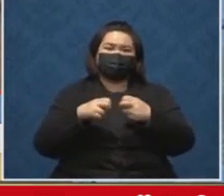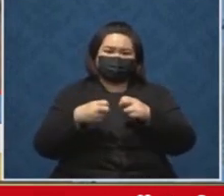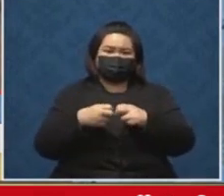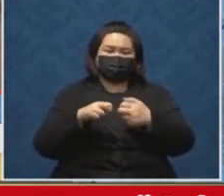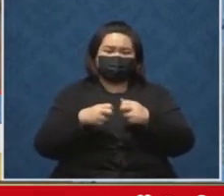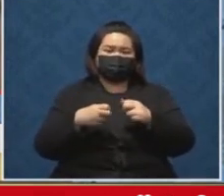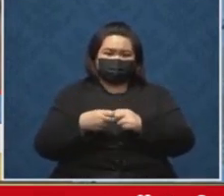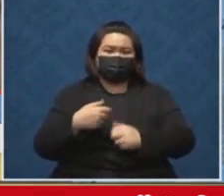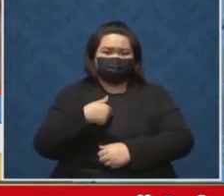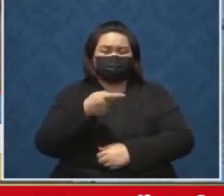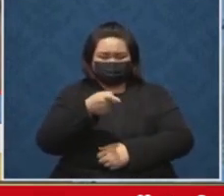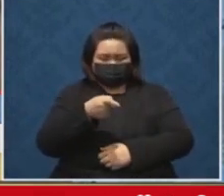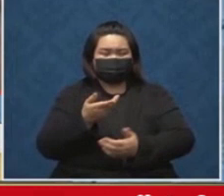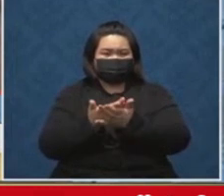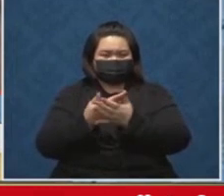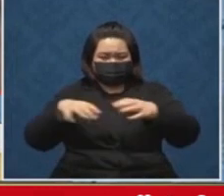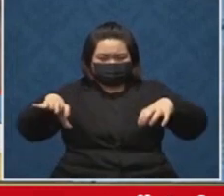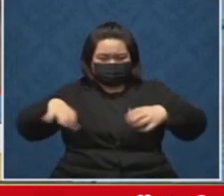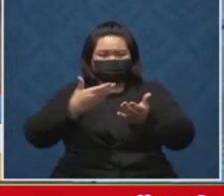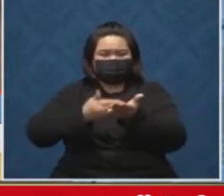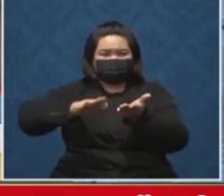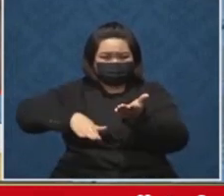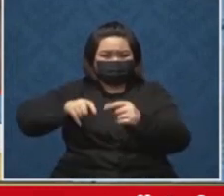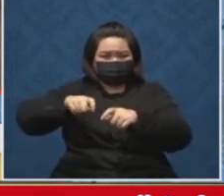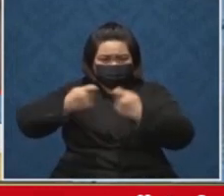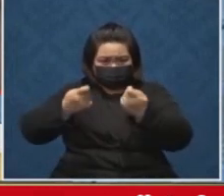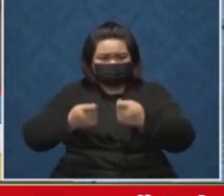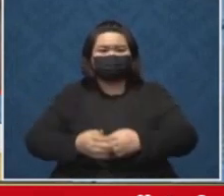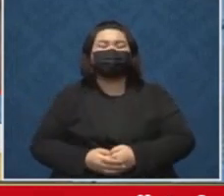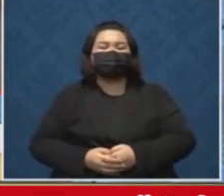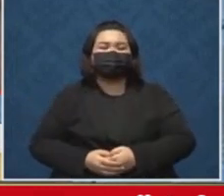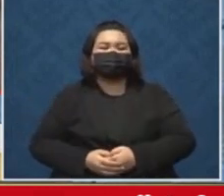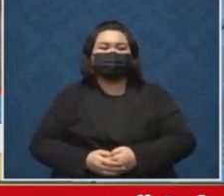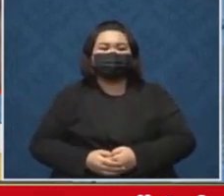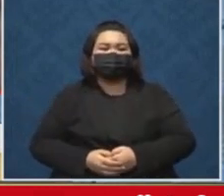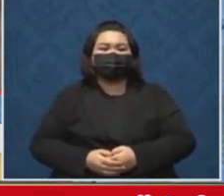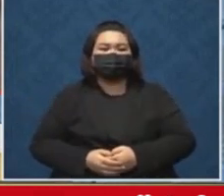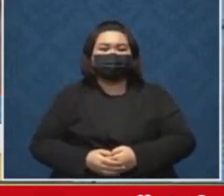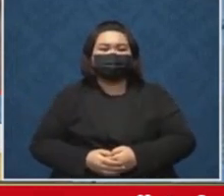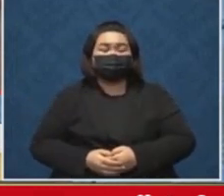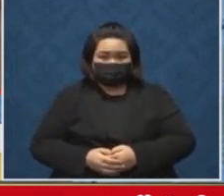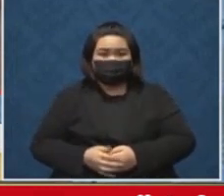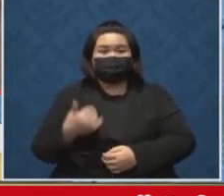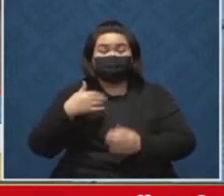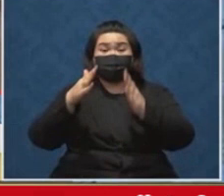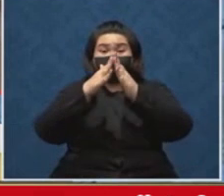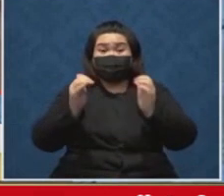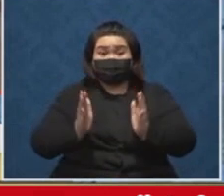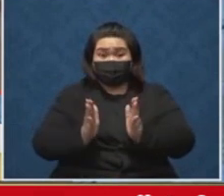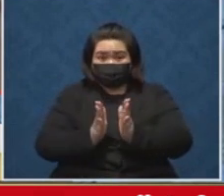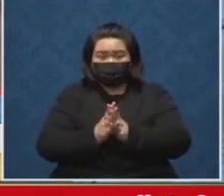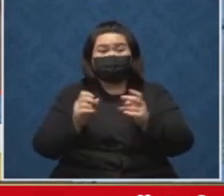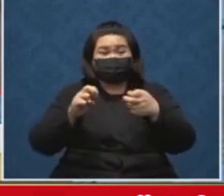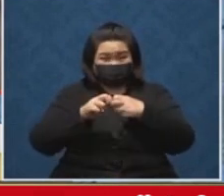ปรับลดท่านประธานส่วนวัดต่างๆมีปัญหาวันนี้วัดบ้านโคกกลางตำบ